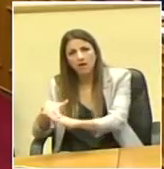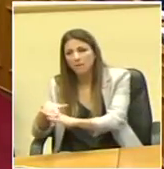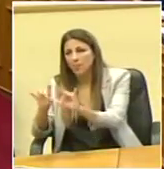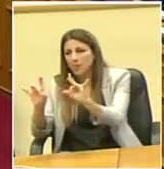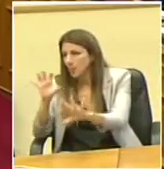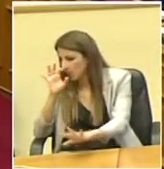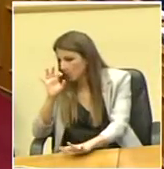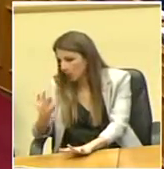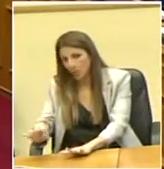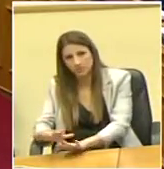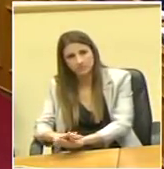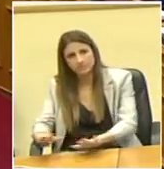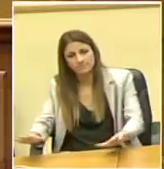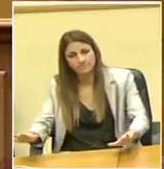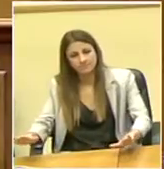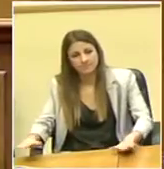ελληματικό.